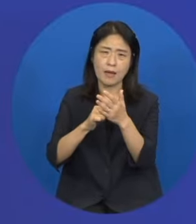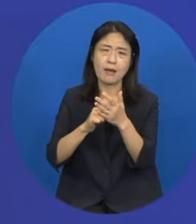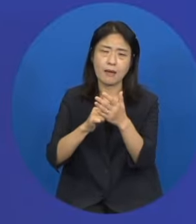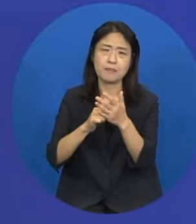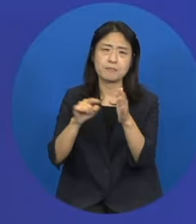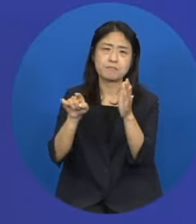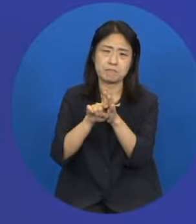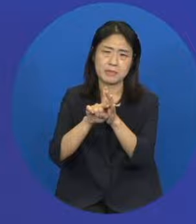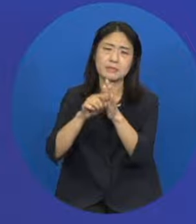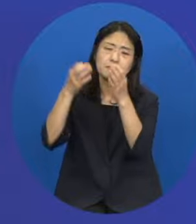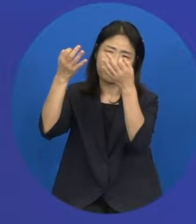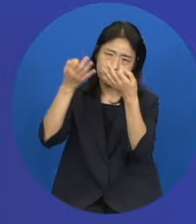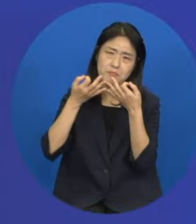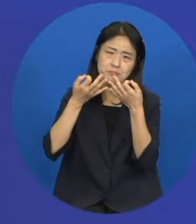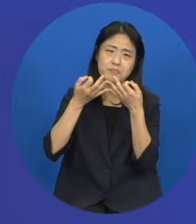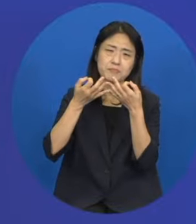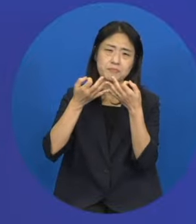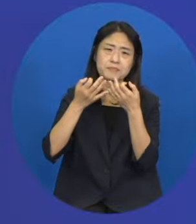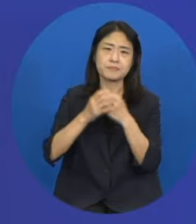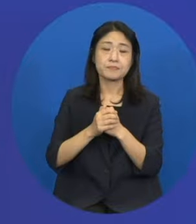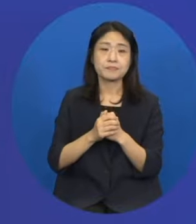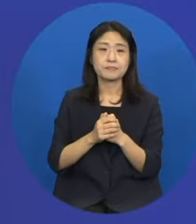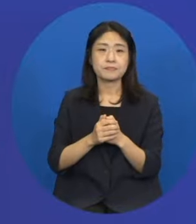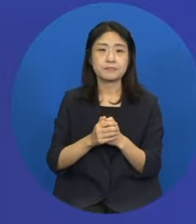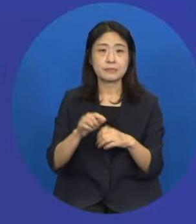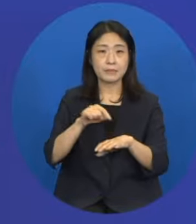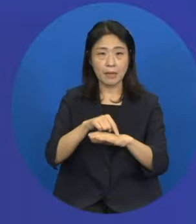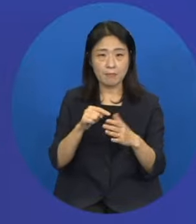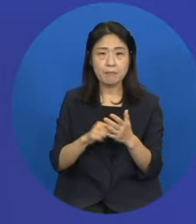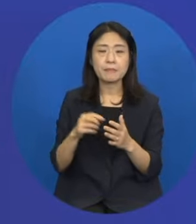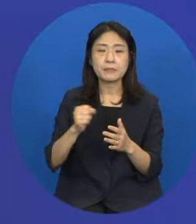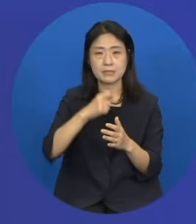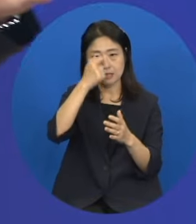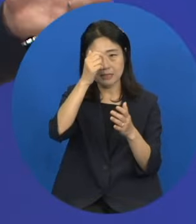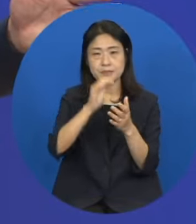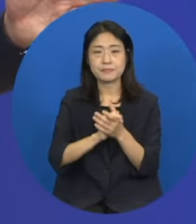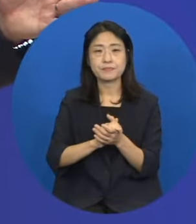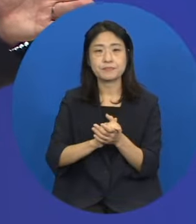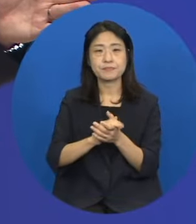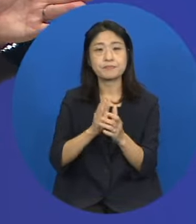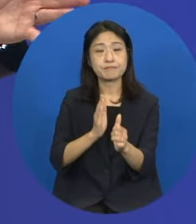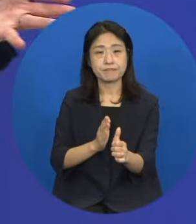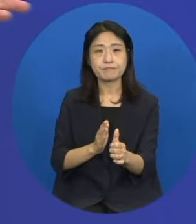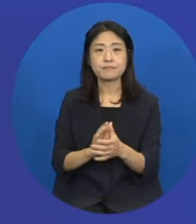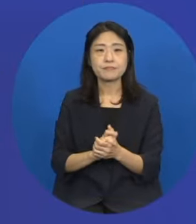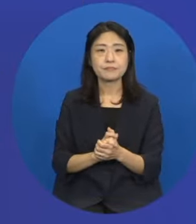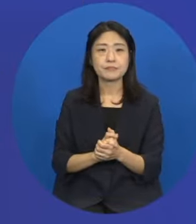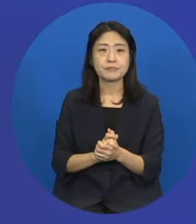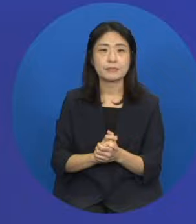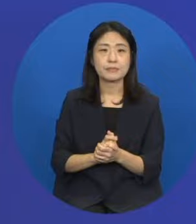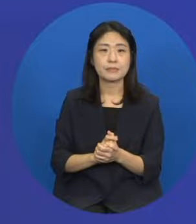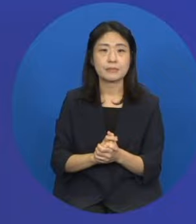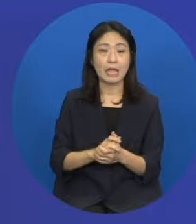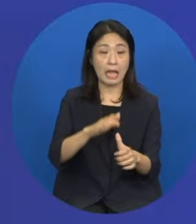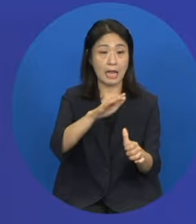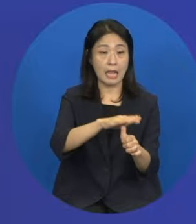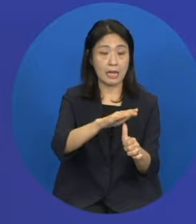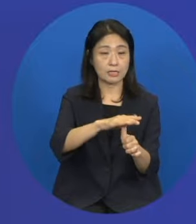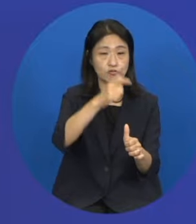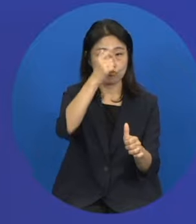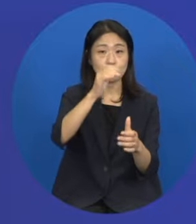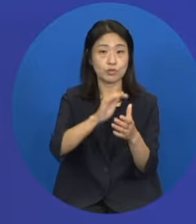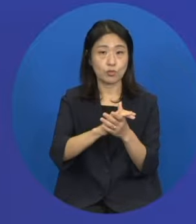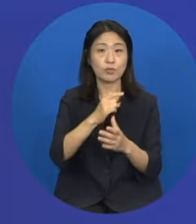보신 겁니다. 그 마음으로 기도하셨으면 좋겠습니다. 그리고 오늘 안수기도 받으실 분들도 나오시면 여러분들